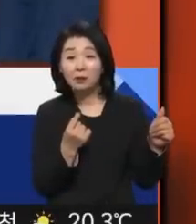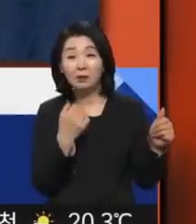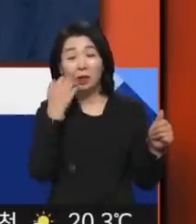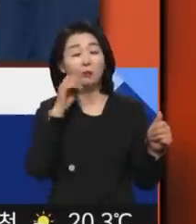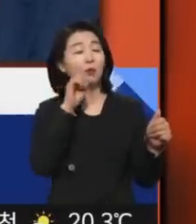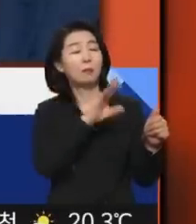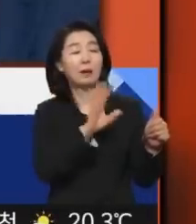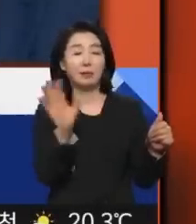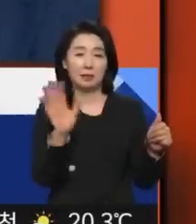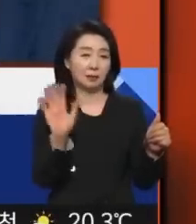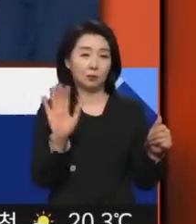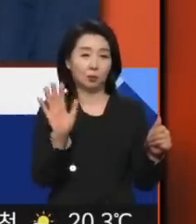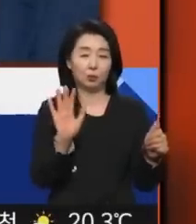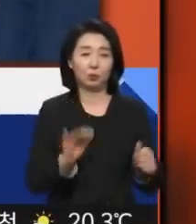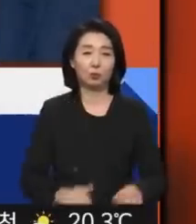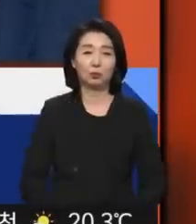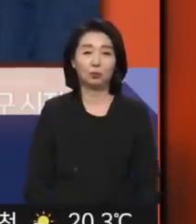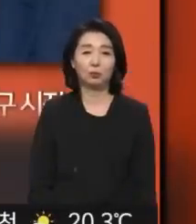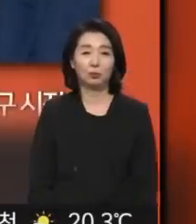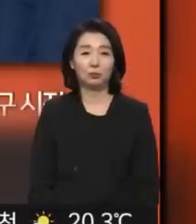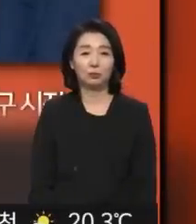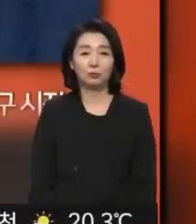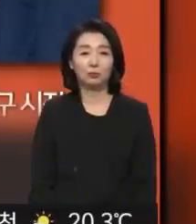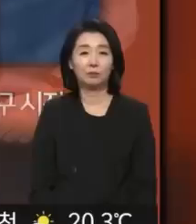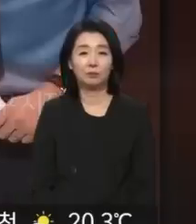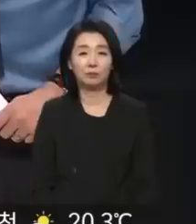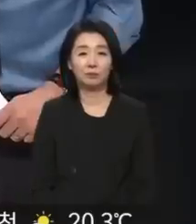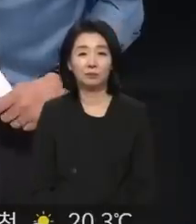누구라고 특정해서 말하지는 않았어요.